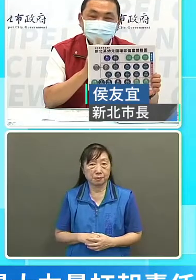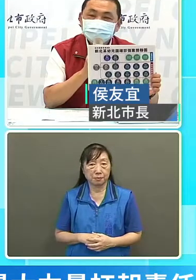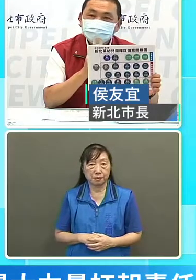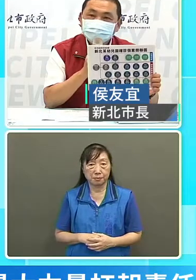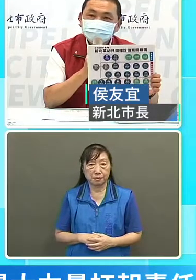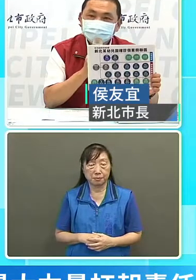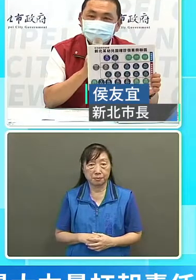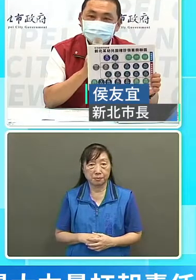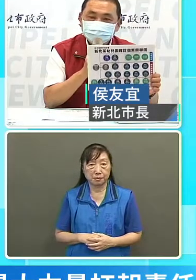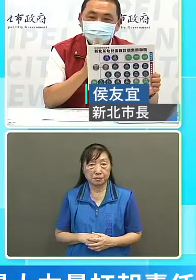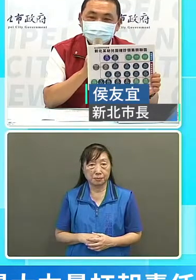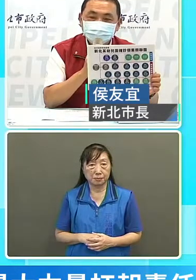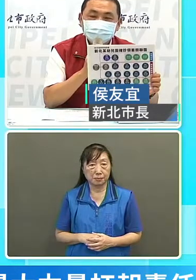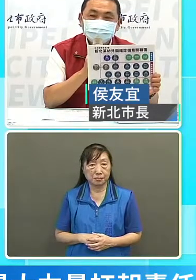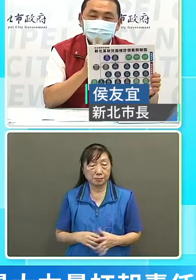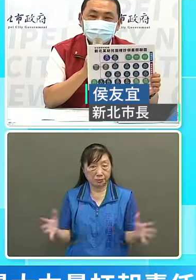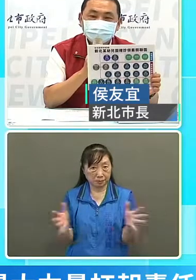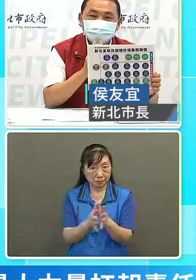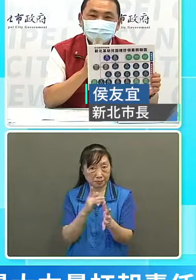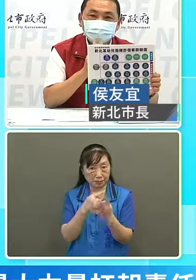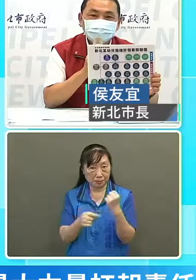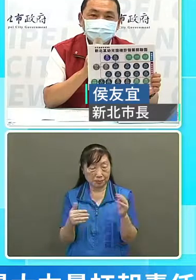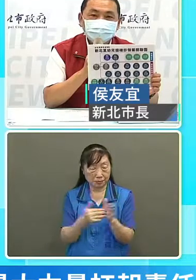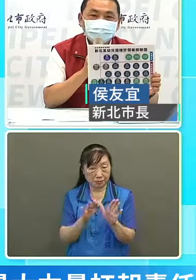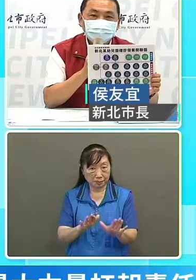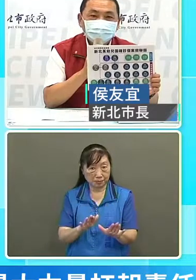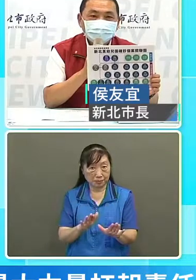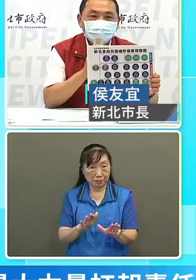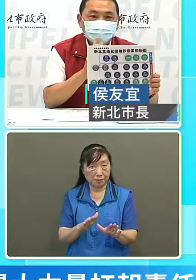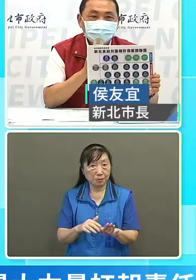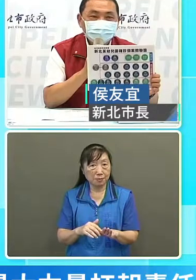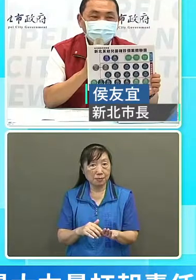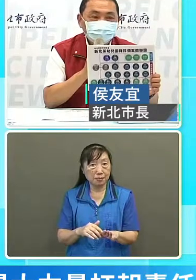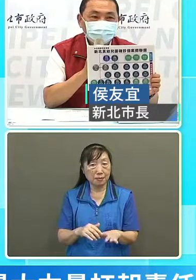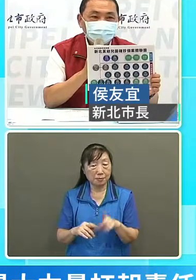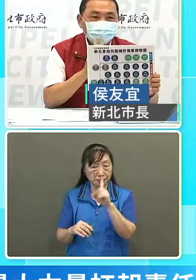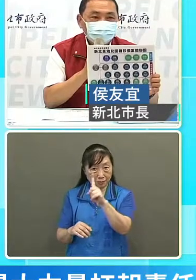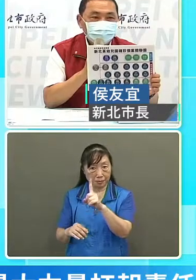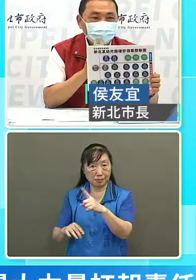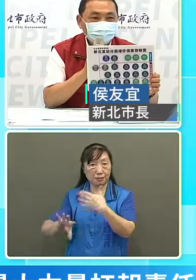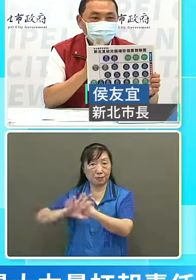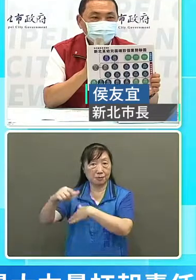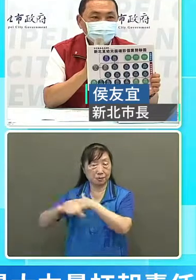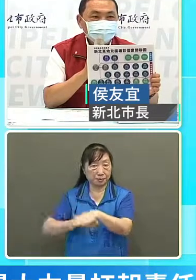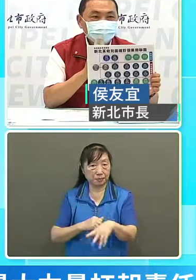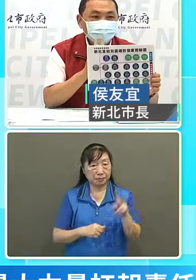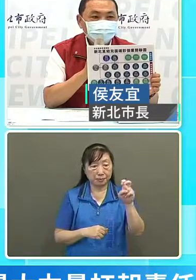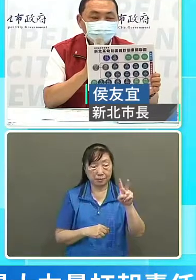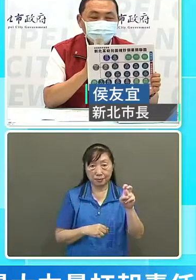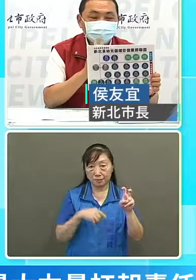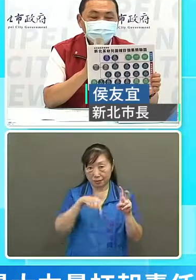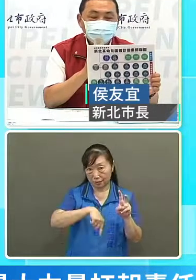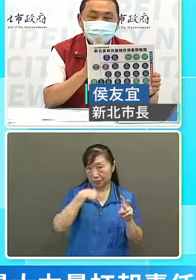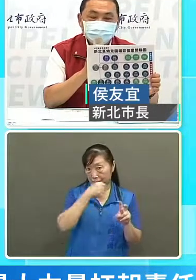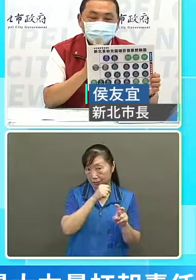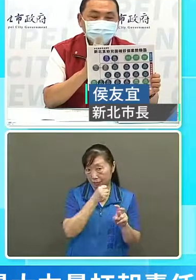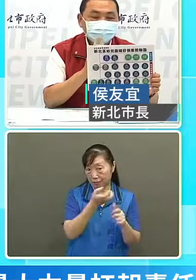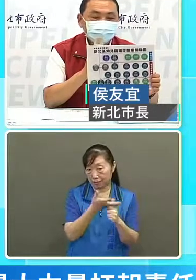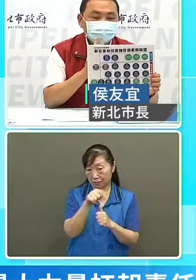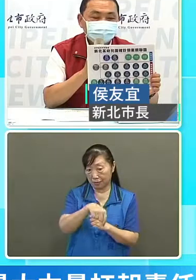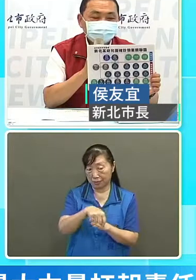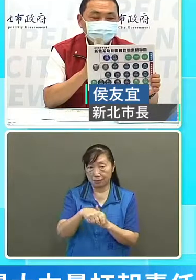总数目到现在为止，一个境外，22个本土案